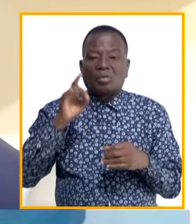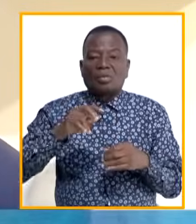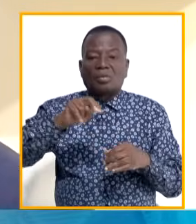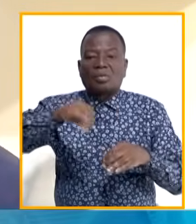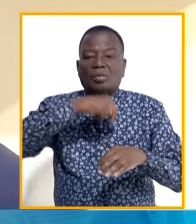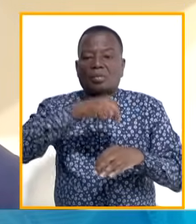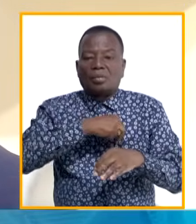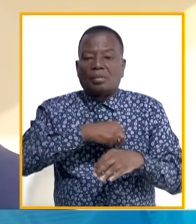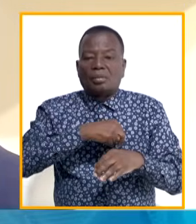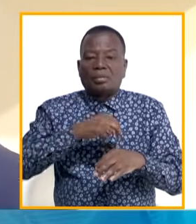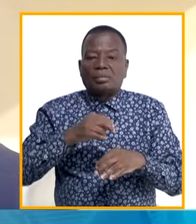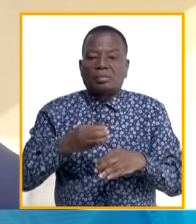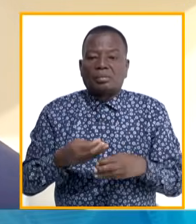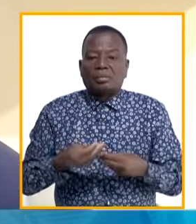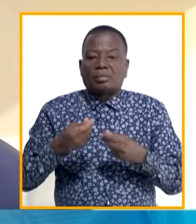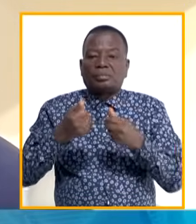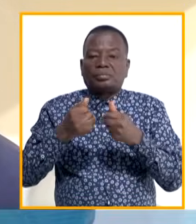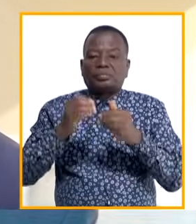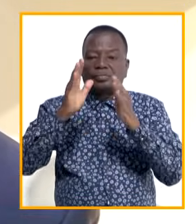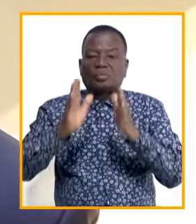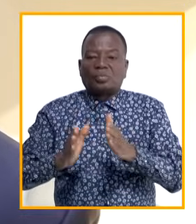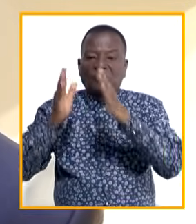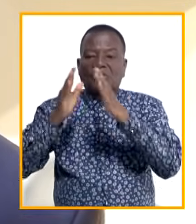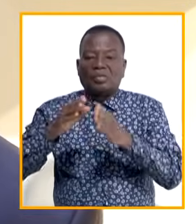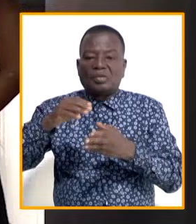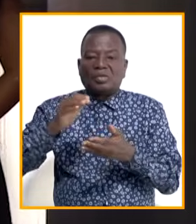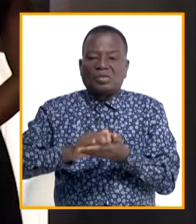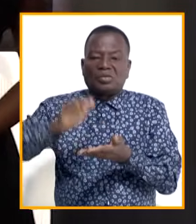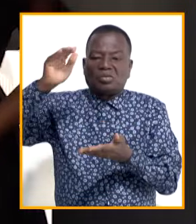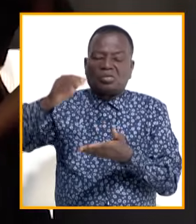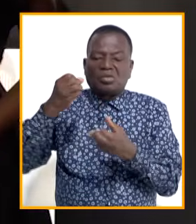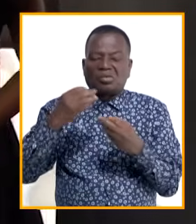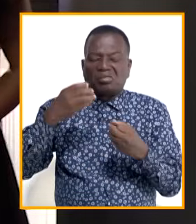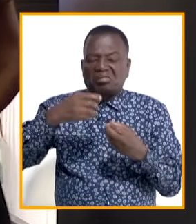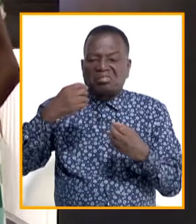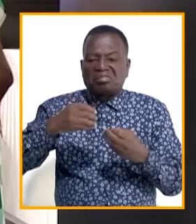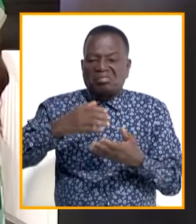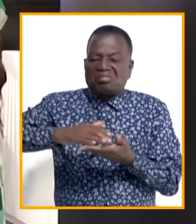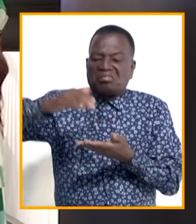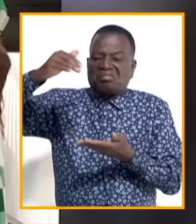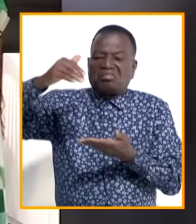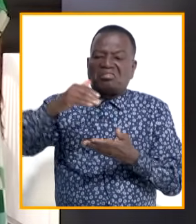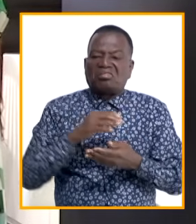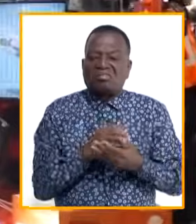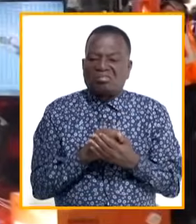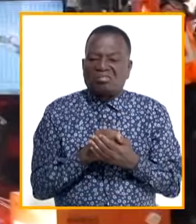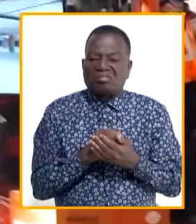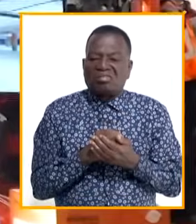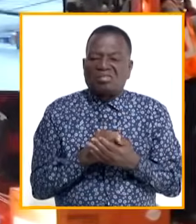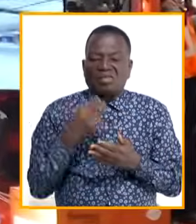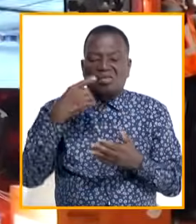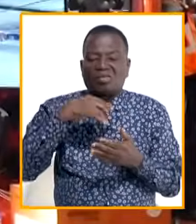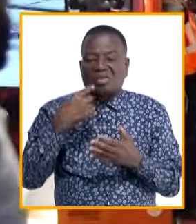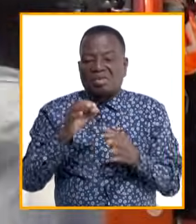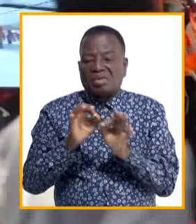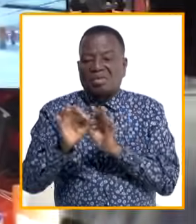niveau des promotions immobilières, les montants sont devenus très élevés. Coûts élevés, ajoutés à d'autres facteurs. Voilà